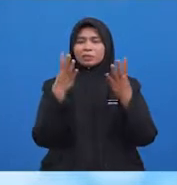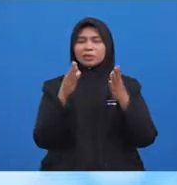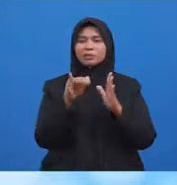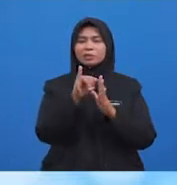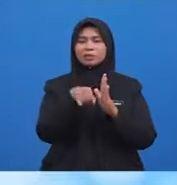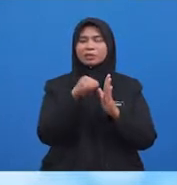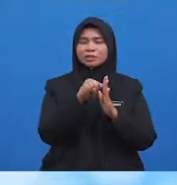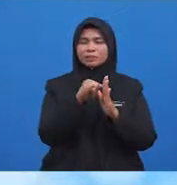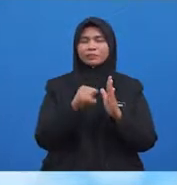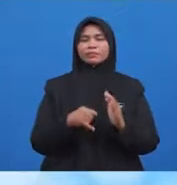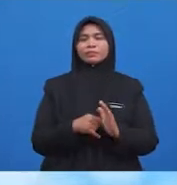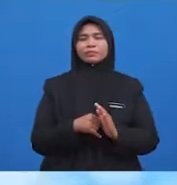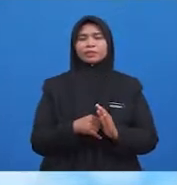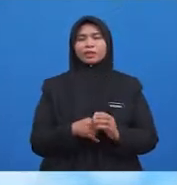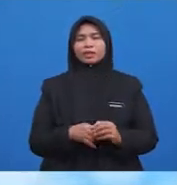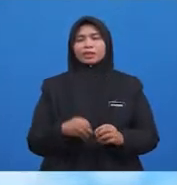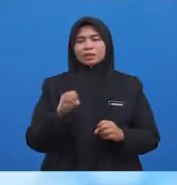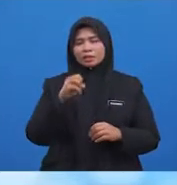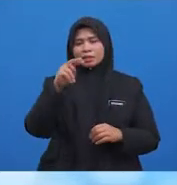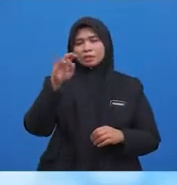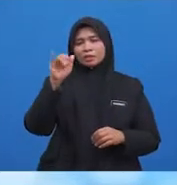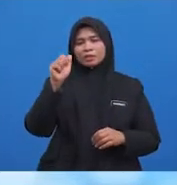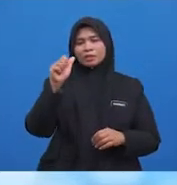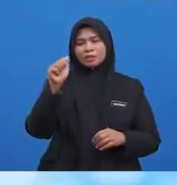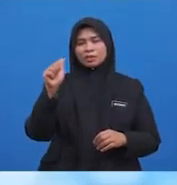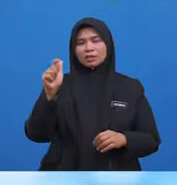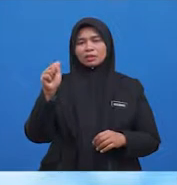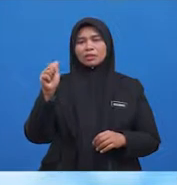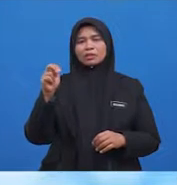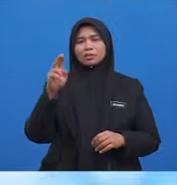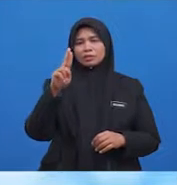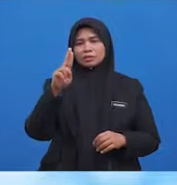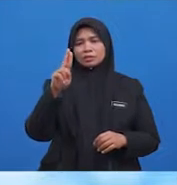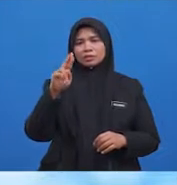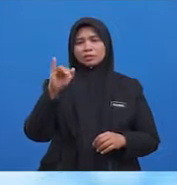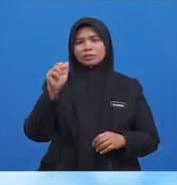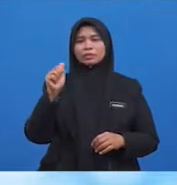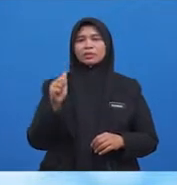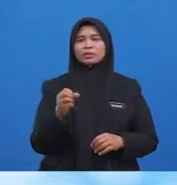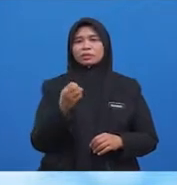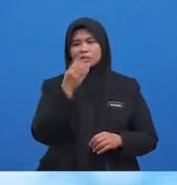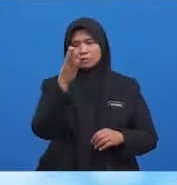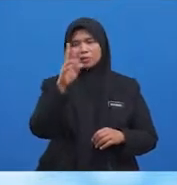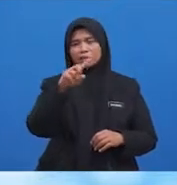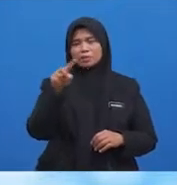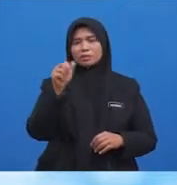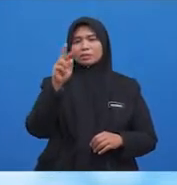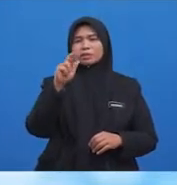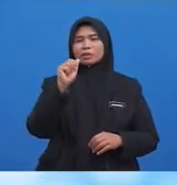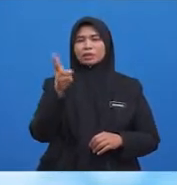jam nyala azurya menyembulkan Sarah Chase gambar